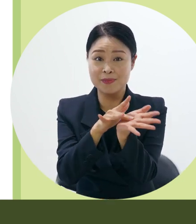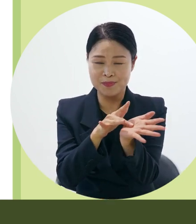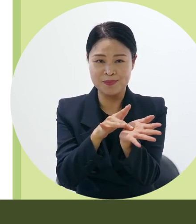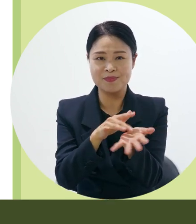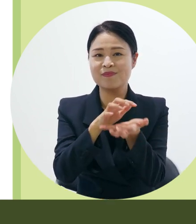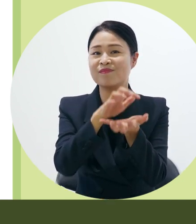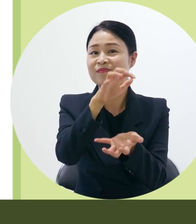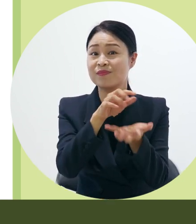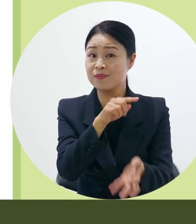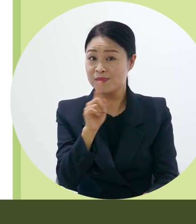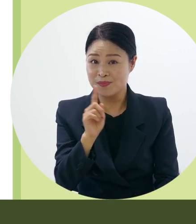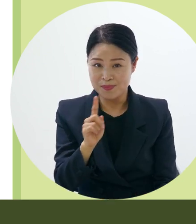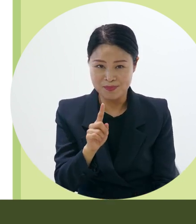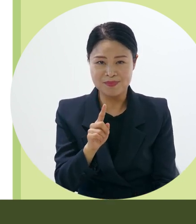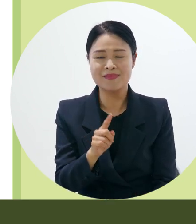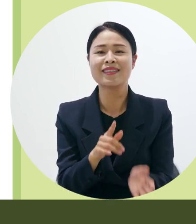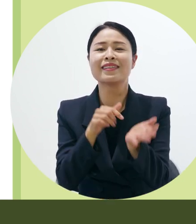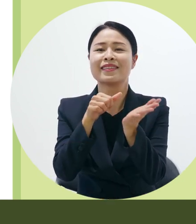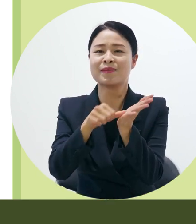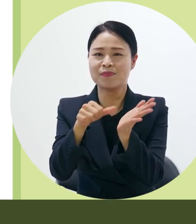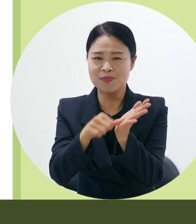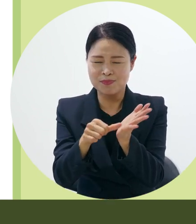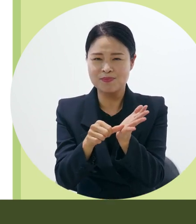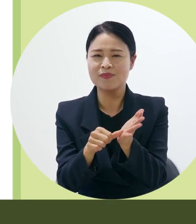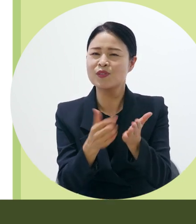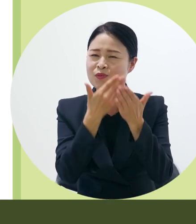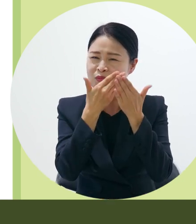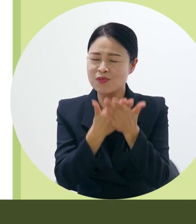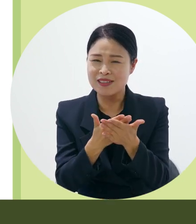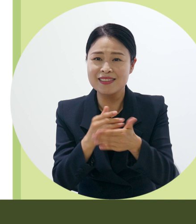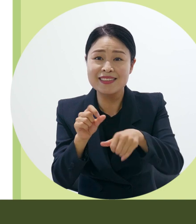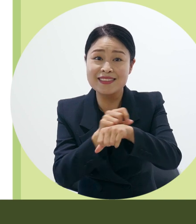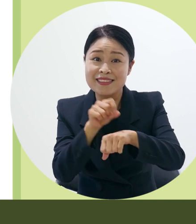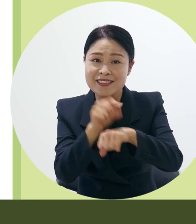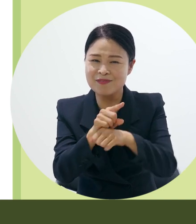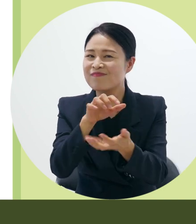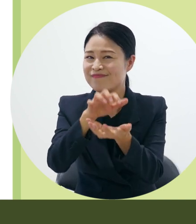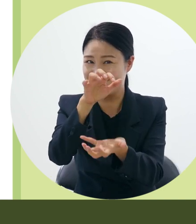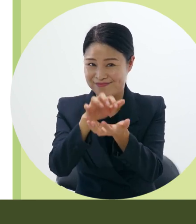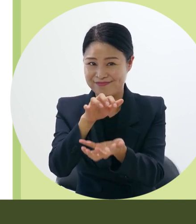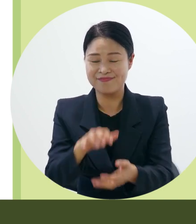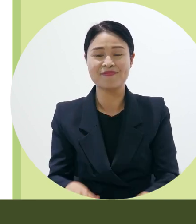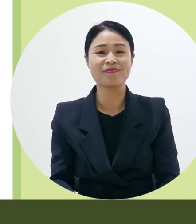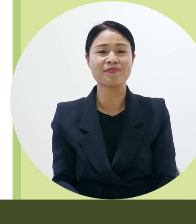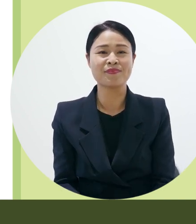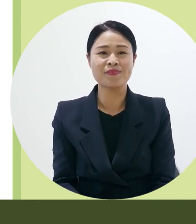원료의약품 및 분량은 제품에 포함된 주요 성분과 양을 말합니다.